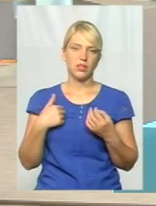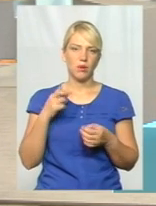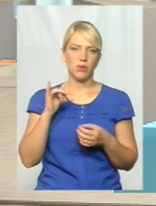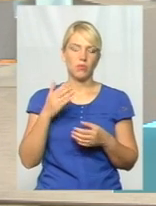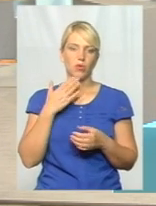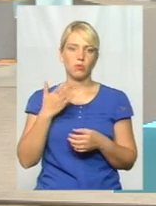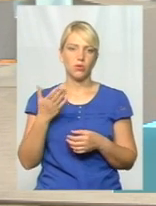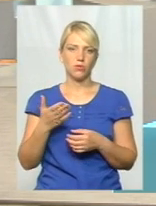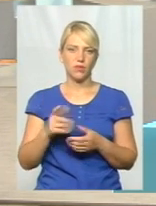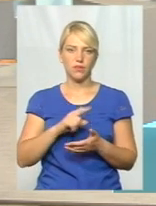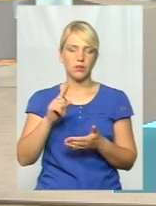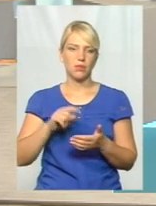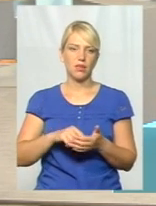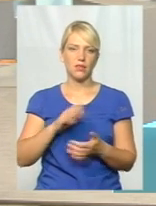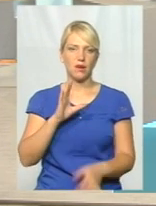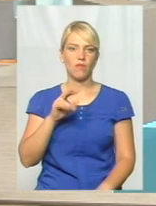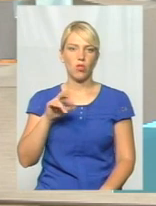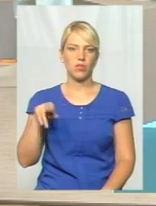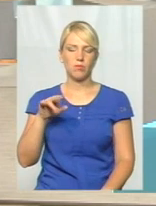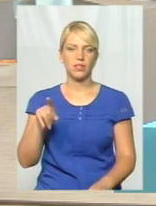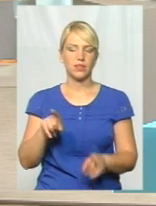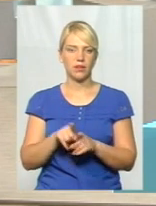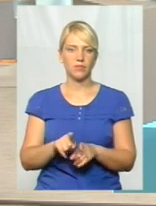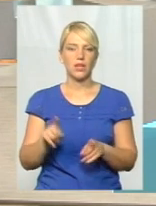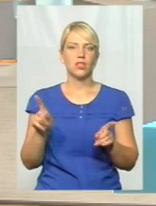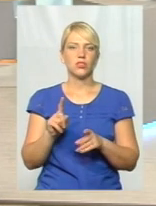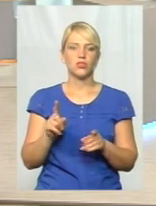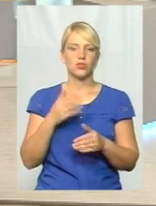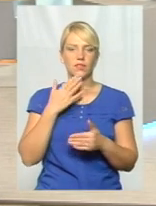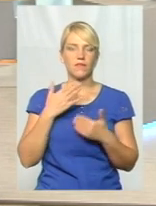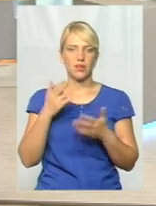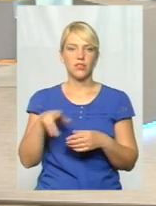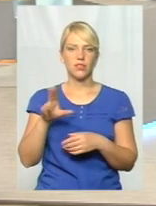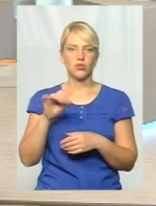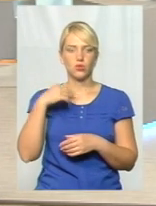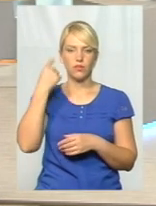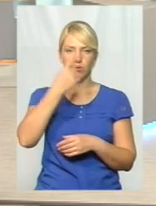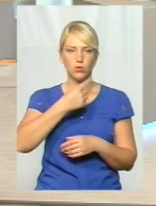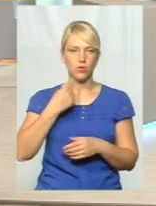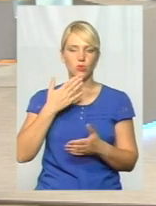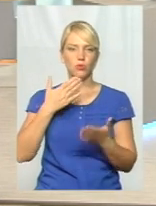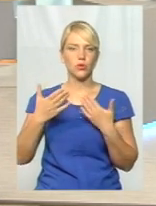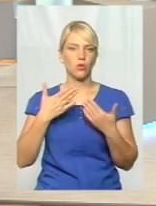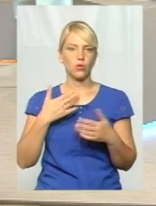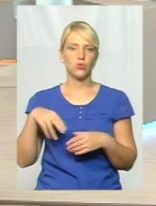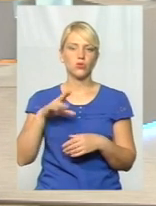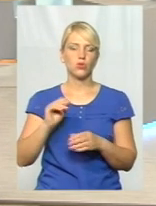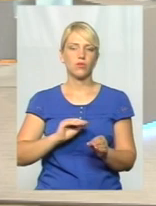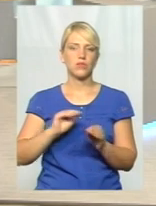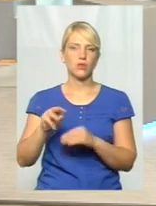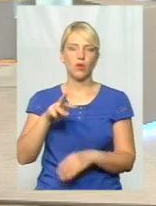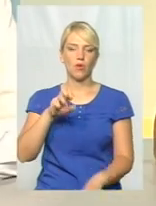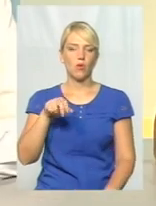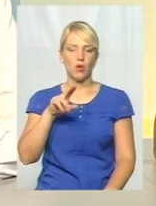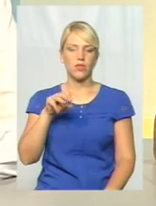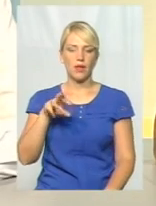прокоментував запитання пана Володимира таким чином, що звернення щодо індивідуального підходу щодо встановлення модемів, воно